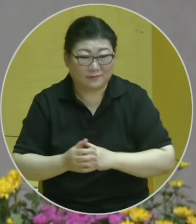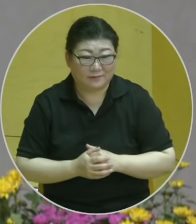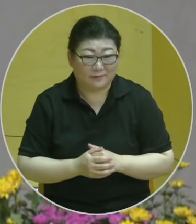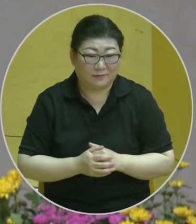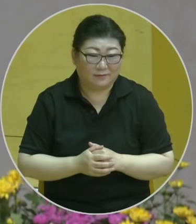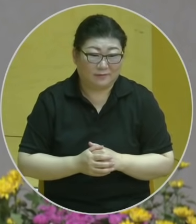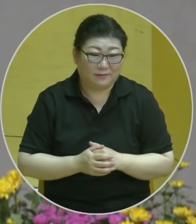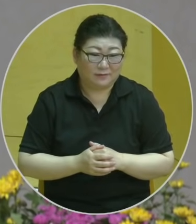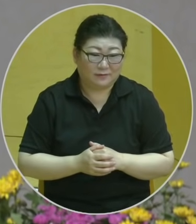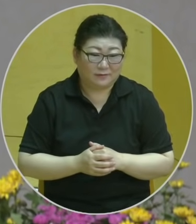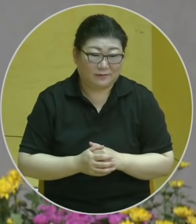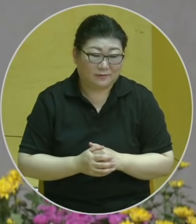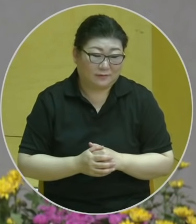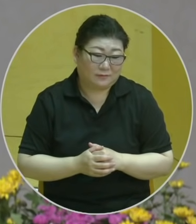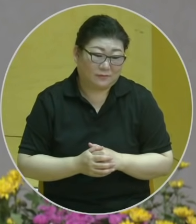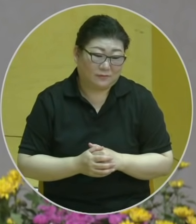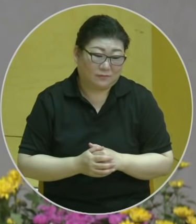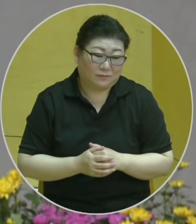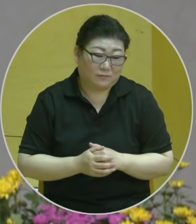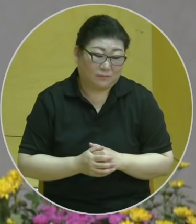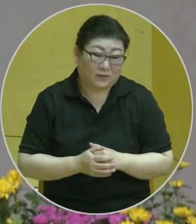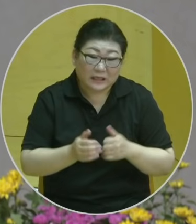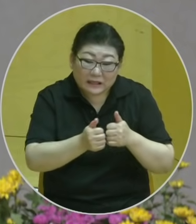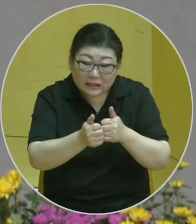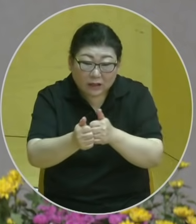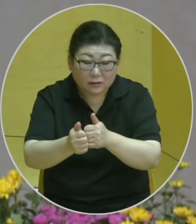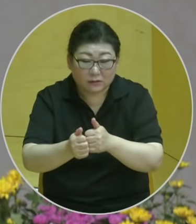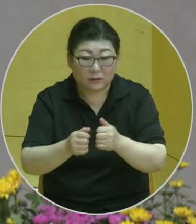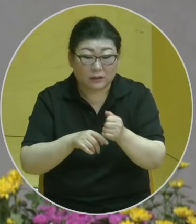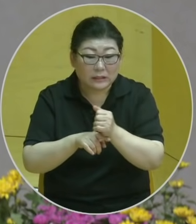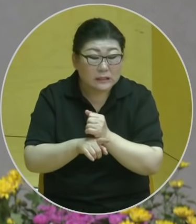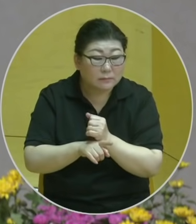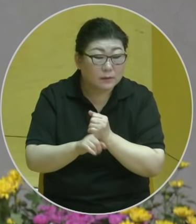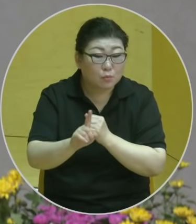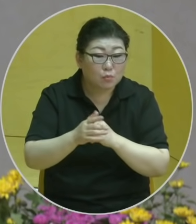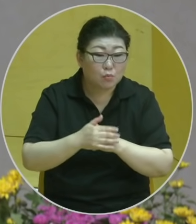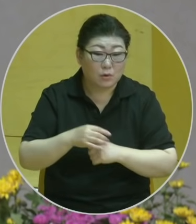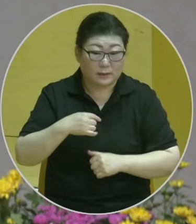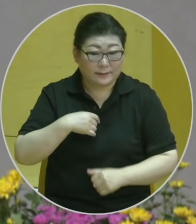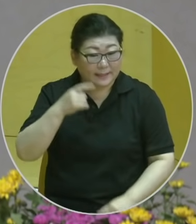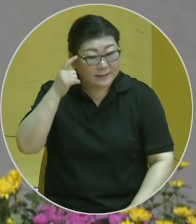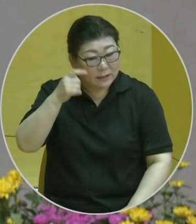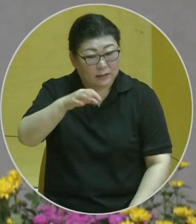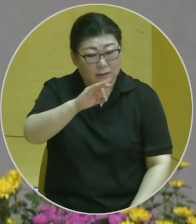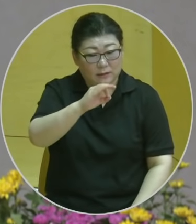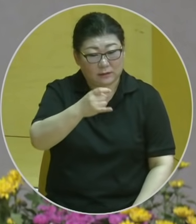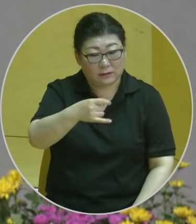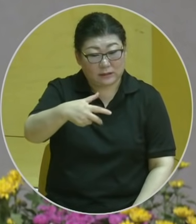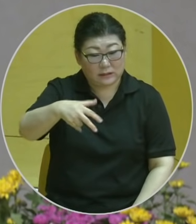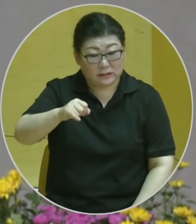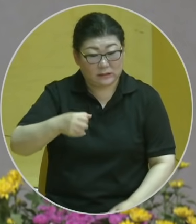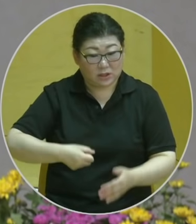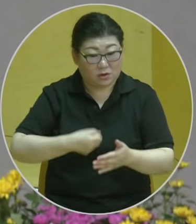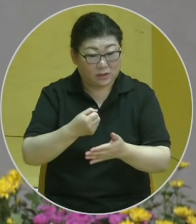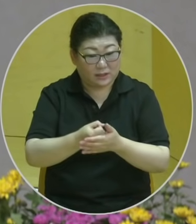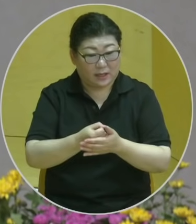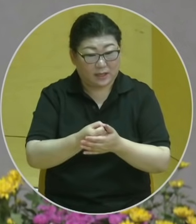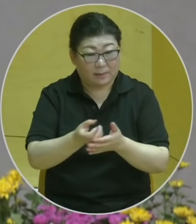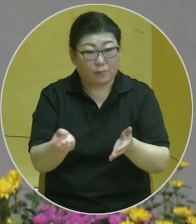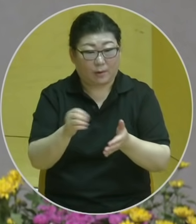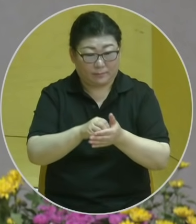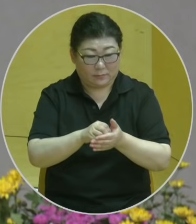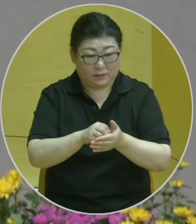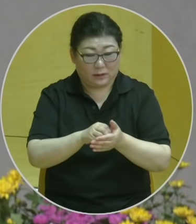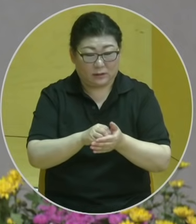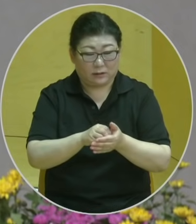그렇게 말씀하고 있습니다. 여기에 따른다는 의미는 자신의 의지와 결단이 들어있는 그런 의미로서 쓰여질 때